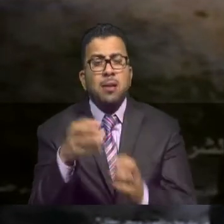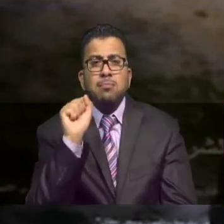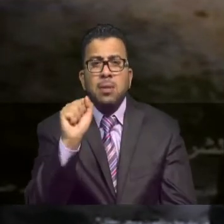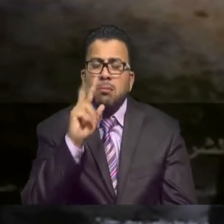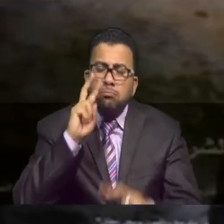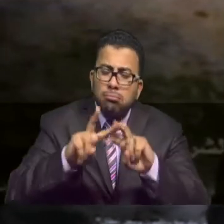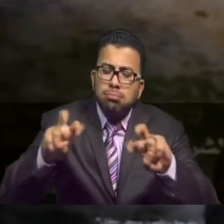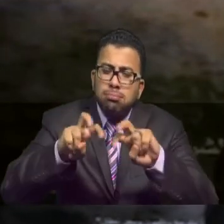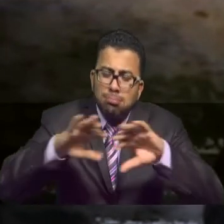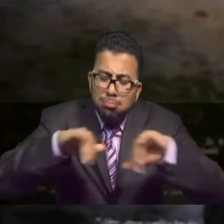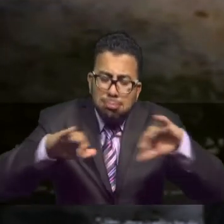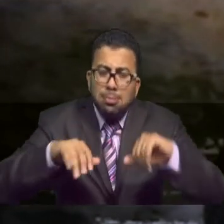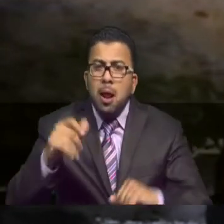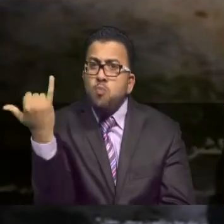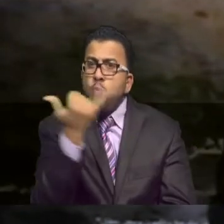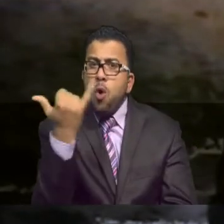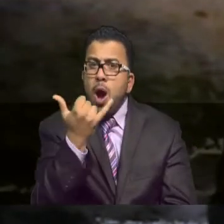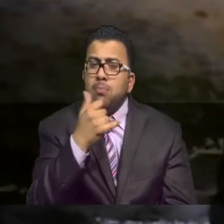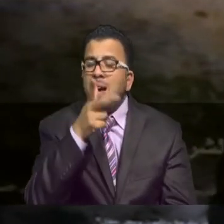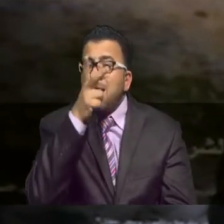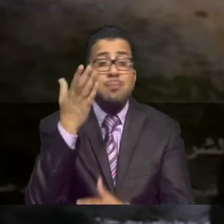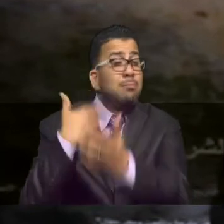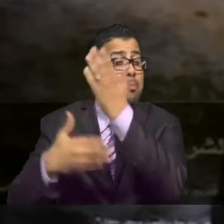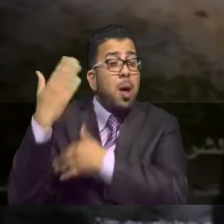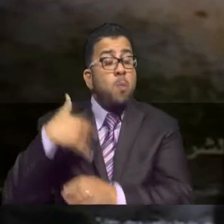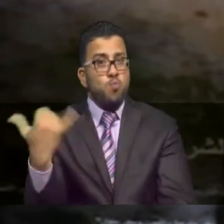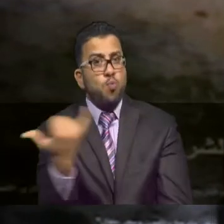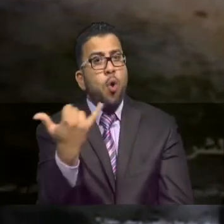من الآثار الهامة التي تمثل مراحل